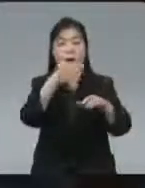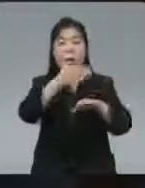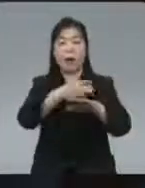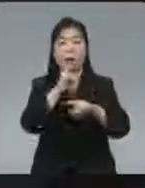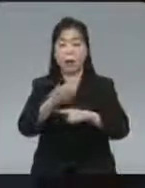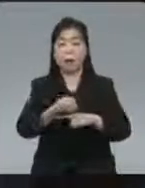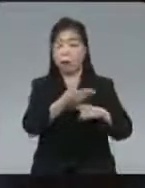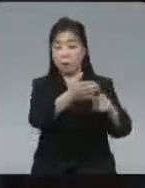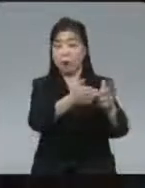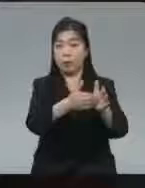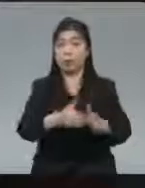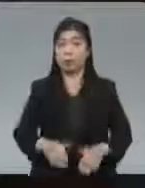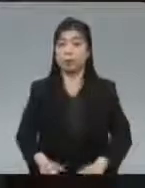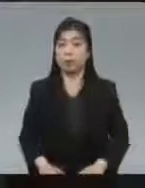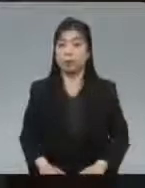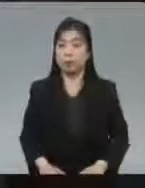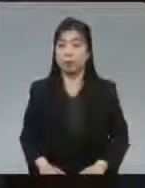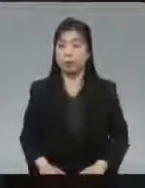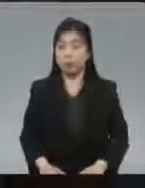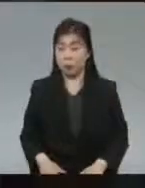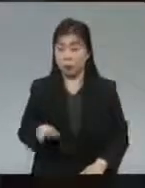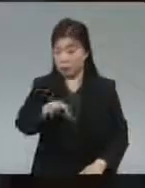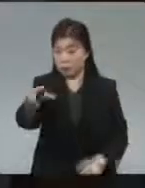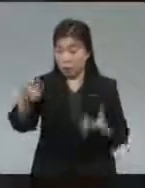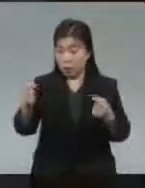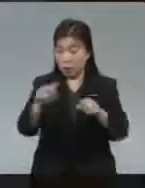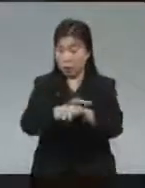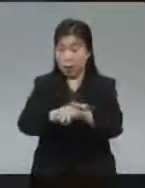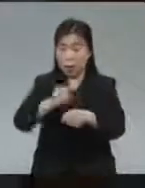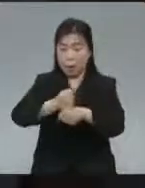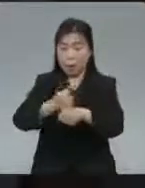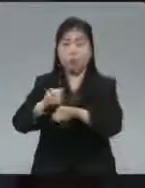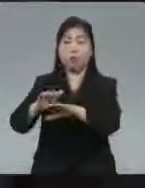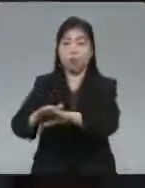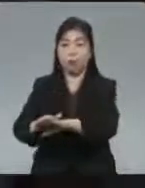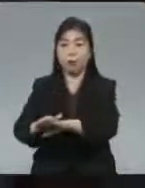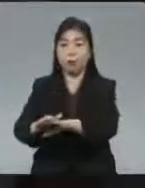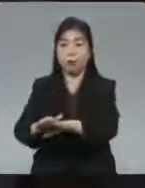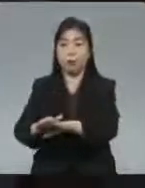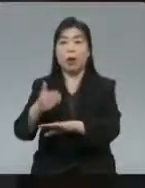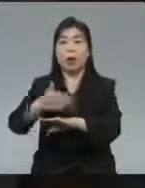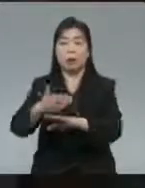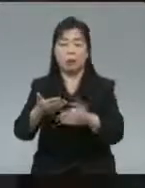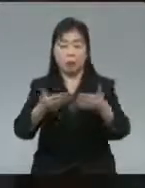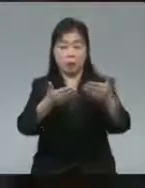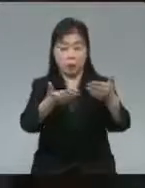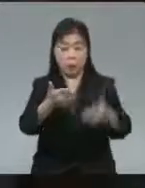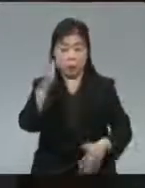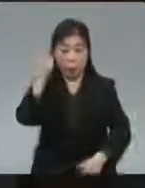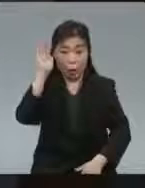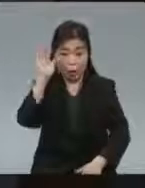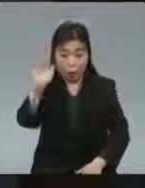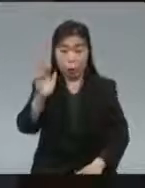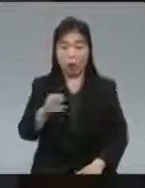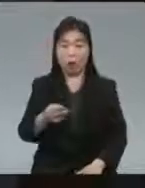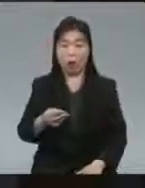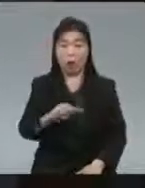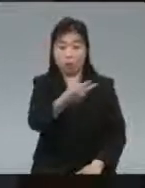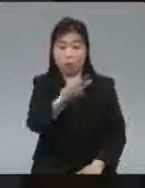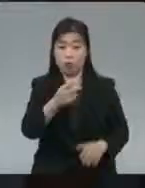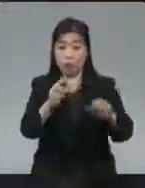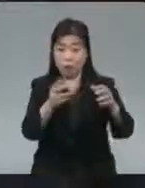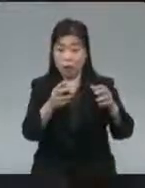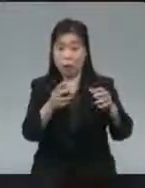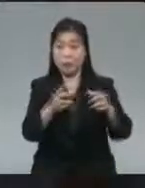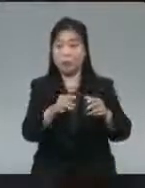となっています分大統領はハンガリーのバルが副首相から追悼碑に関する説明を